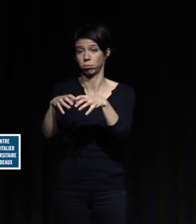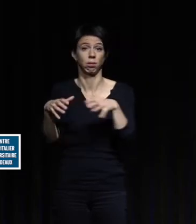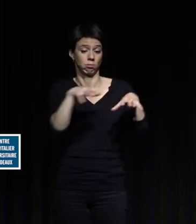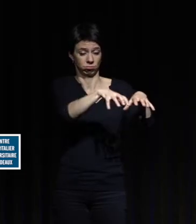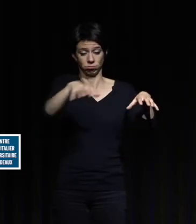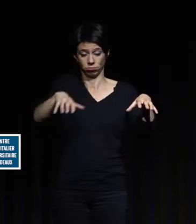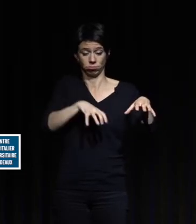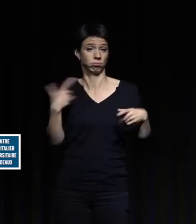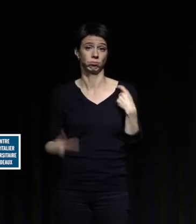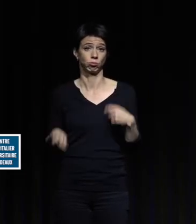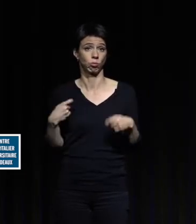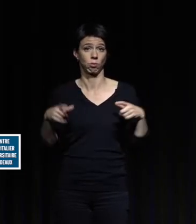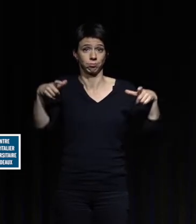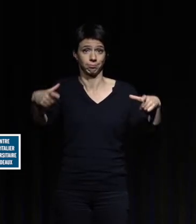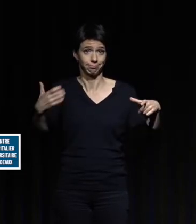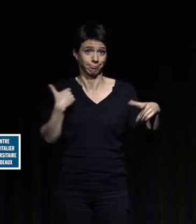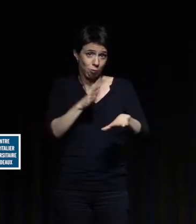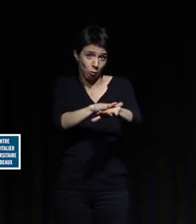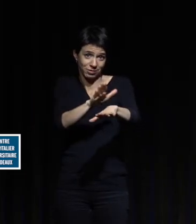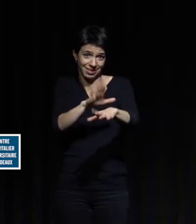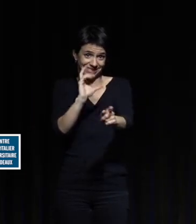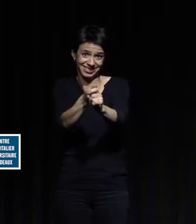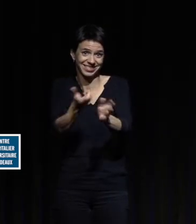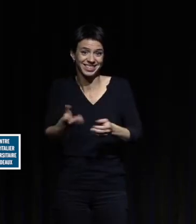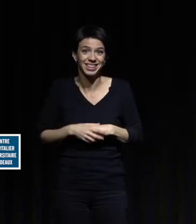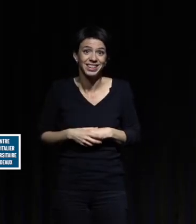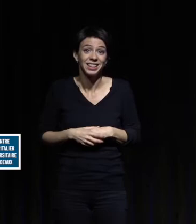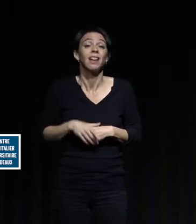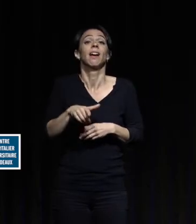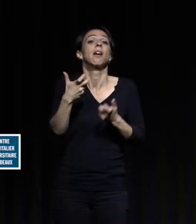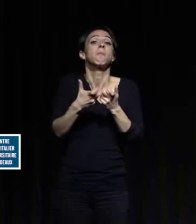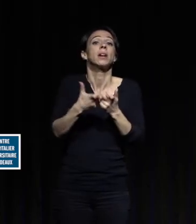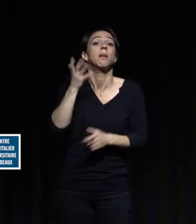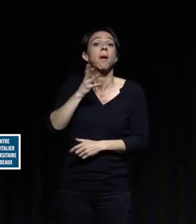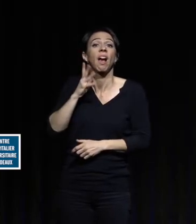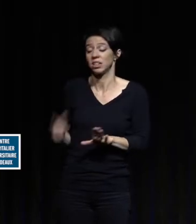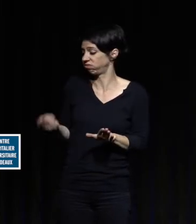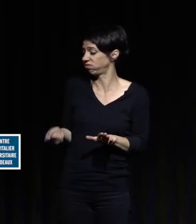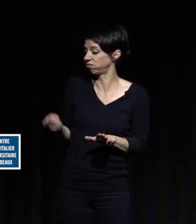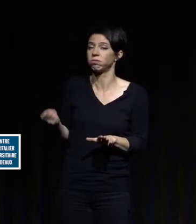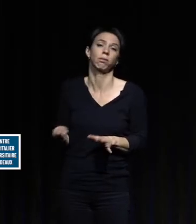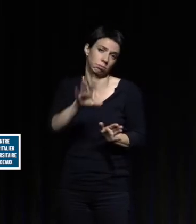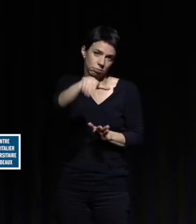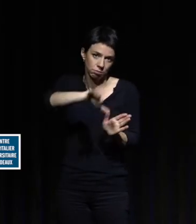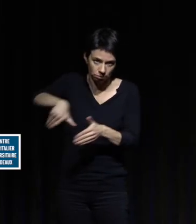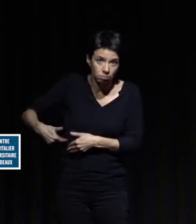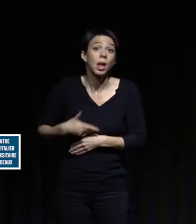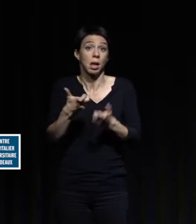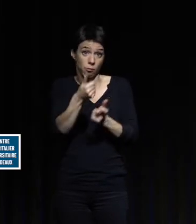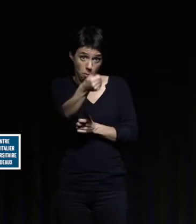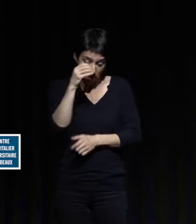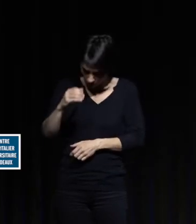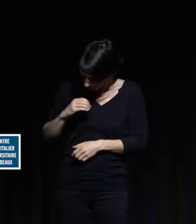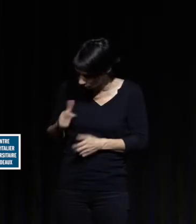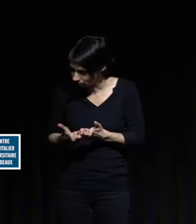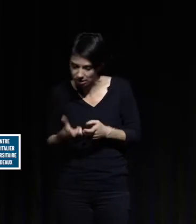et globalement une fois que vous avez fait ça, une fois que vous avez évité les fritures, une fois qu'éventuellement, si vous trouvez que vous ne digérez pas le lait, que vous